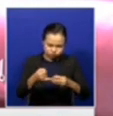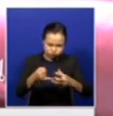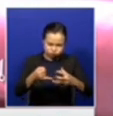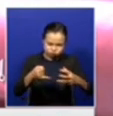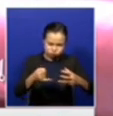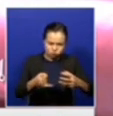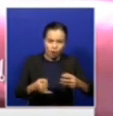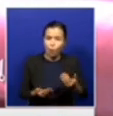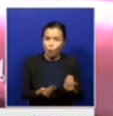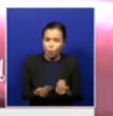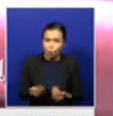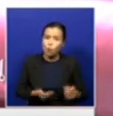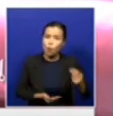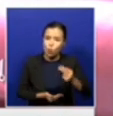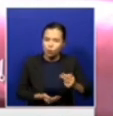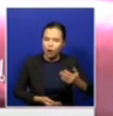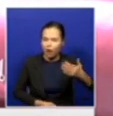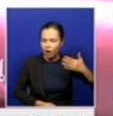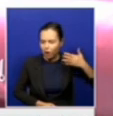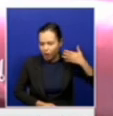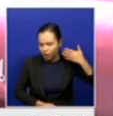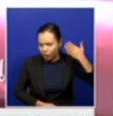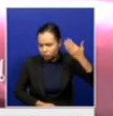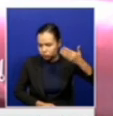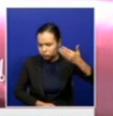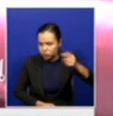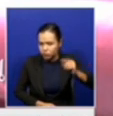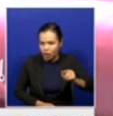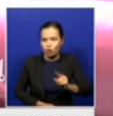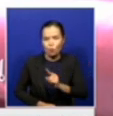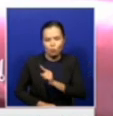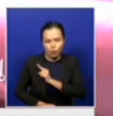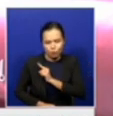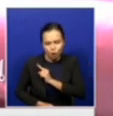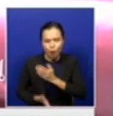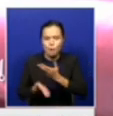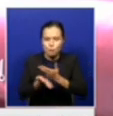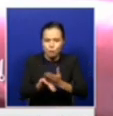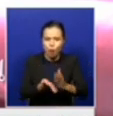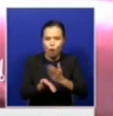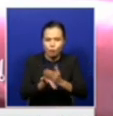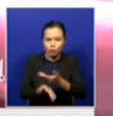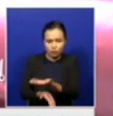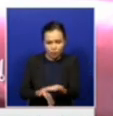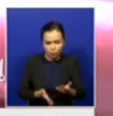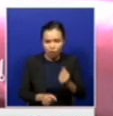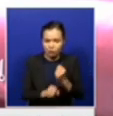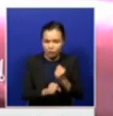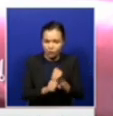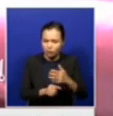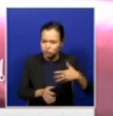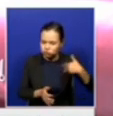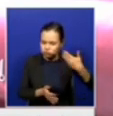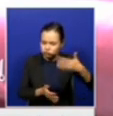ขาชำระใช้หนี้แทนพวกเราที่ก่อกันอยู่ตรงนี้นะครับตั้งแต่เกิดยันตาย